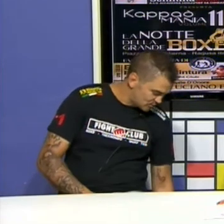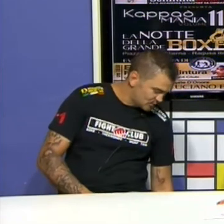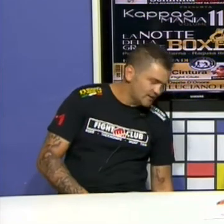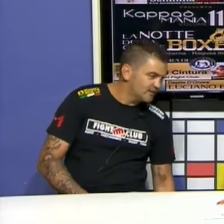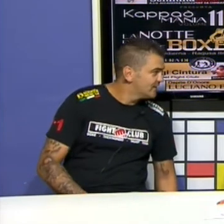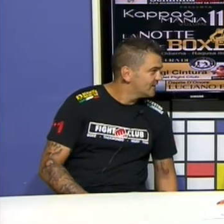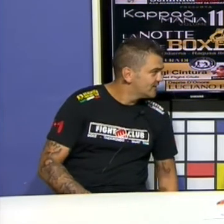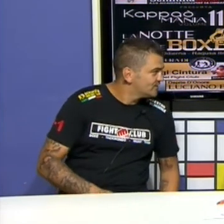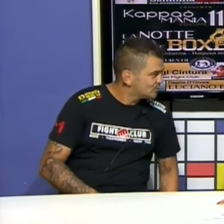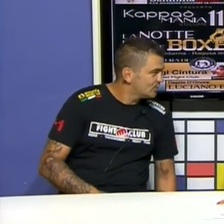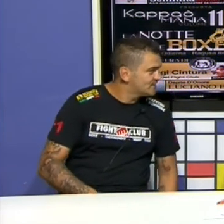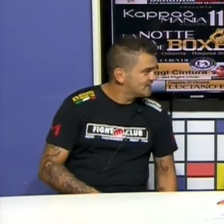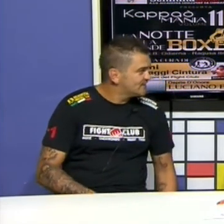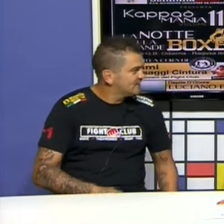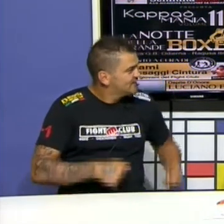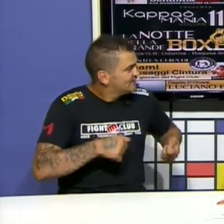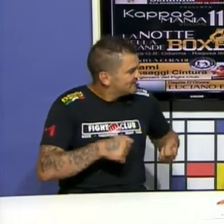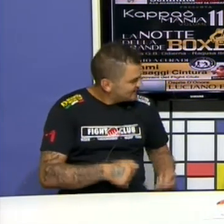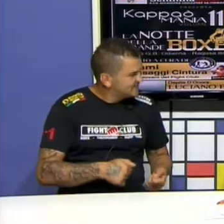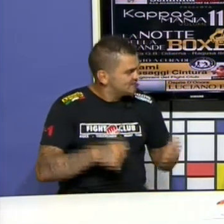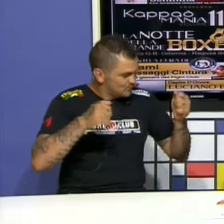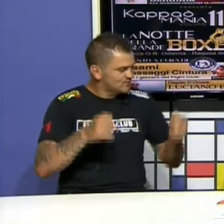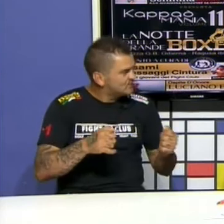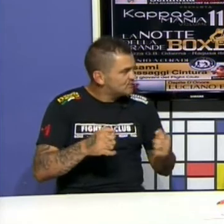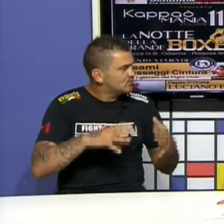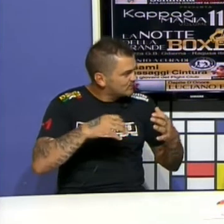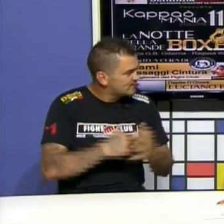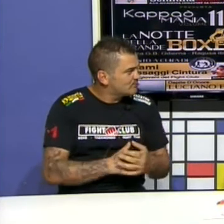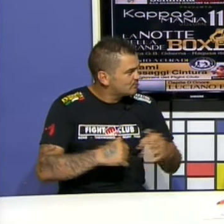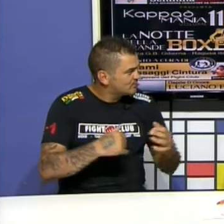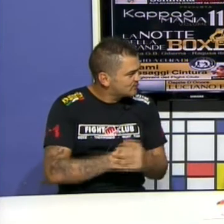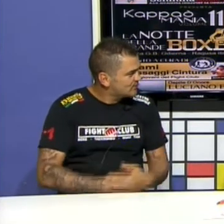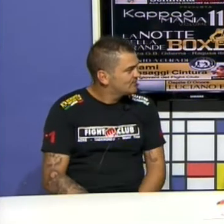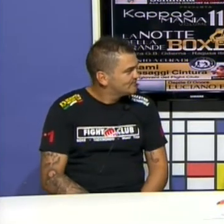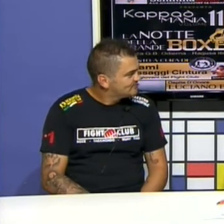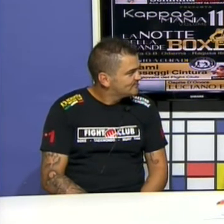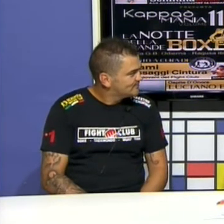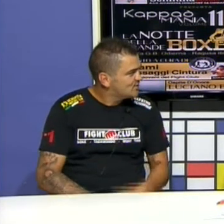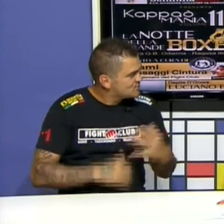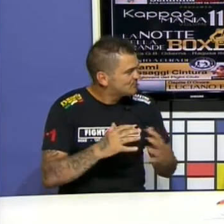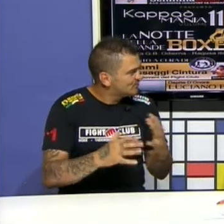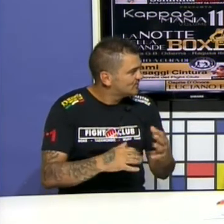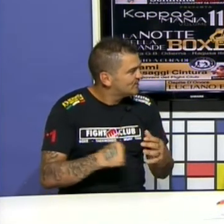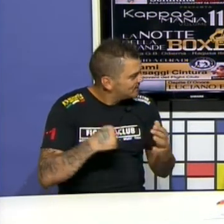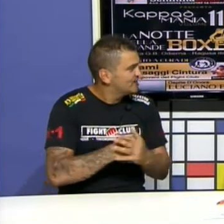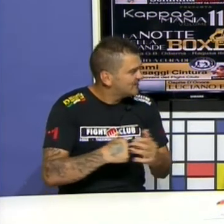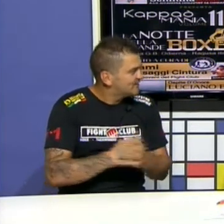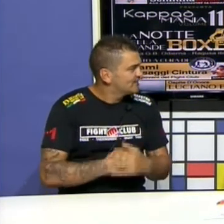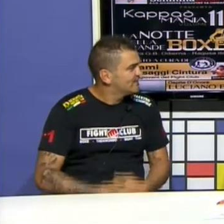mette sotto le sedie, e uno si siede sopra e si ammorbidiscono.